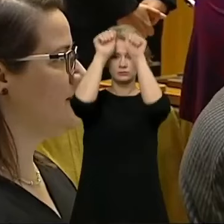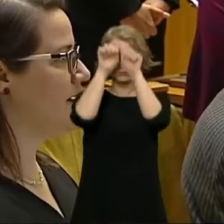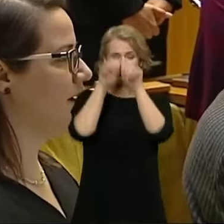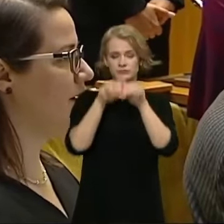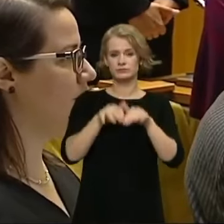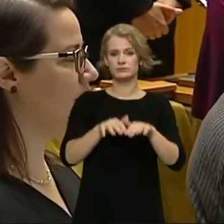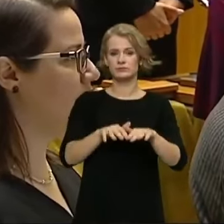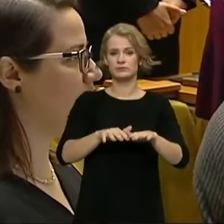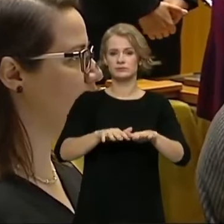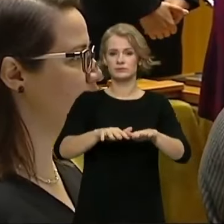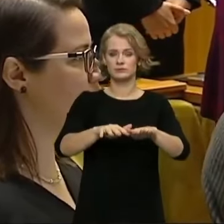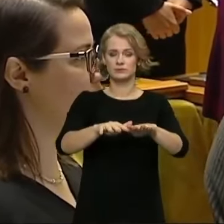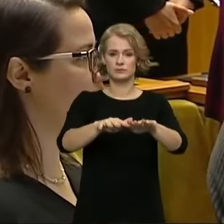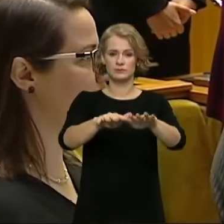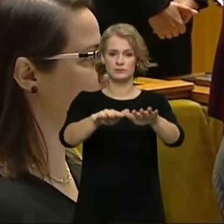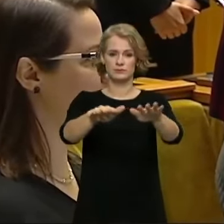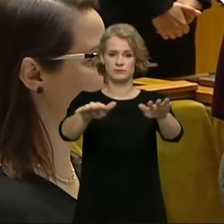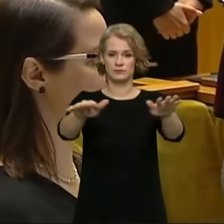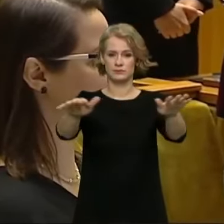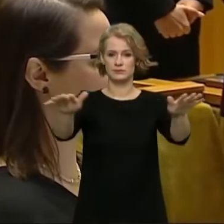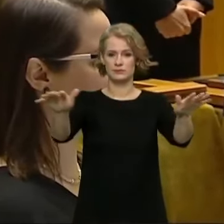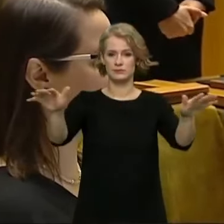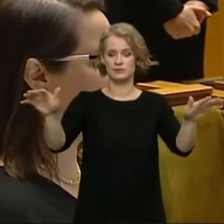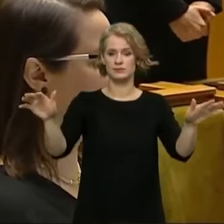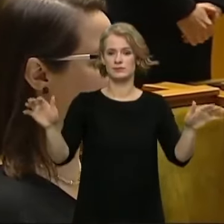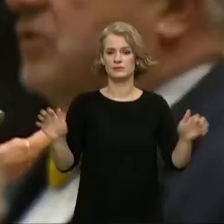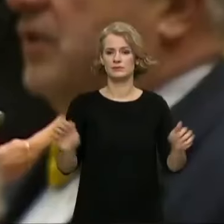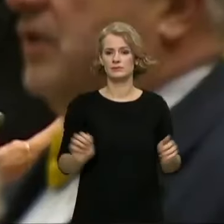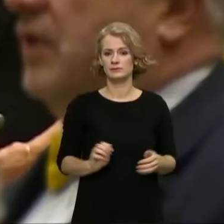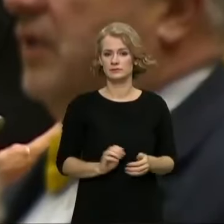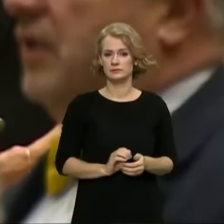lietuvoj tamsumas